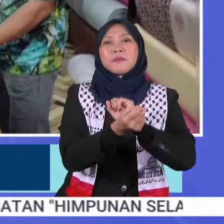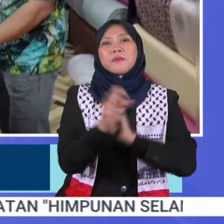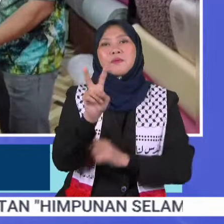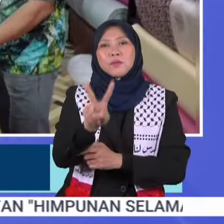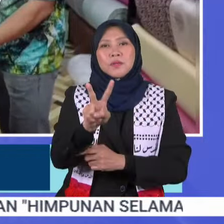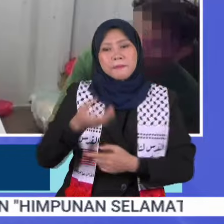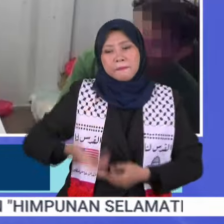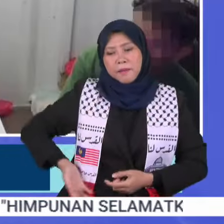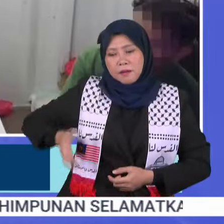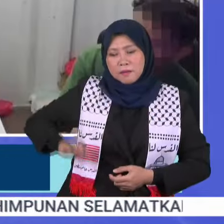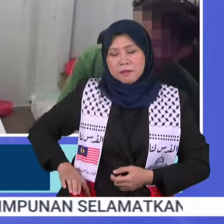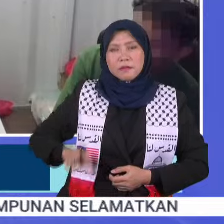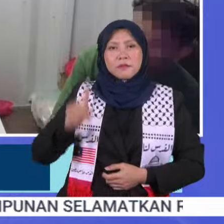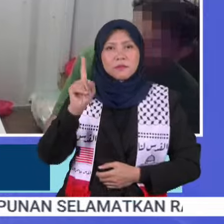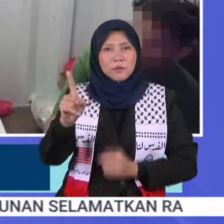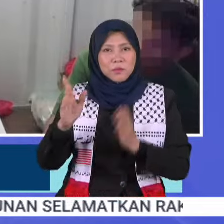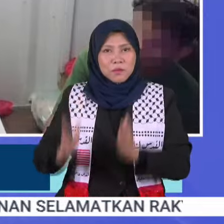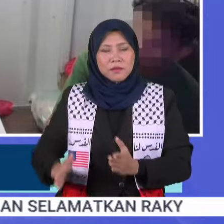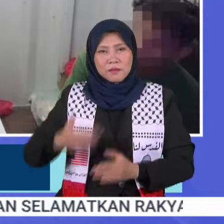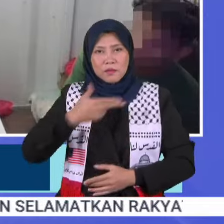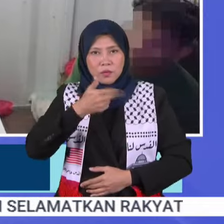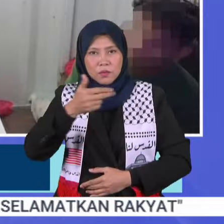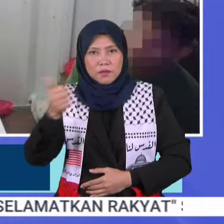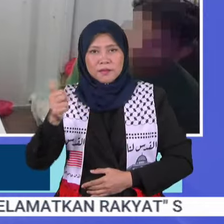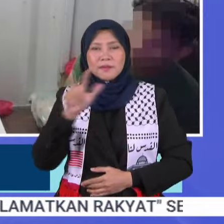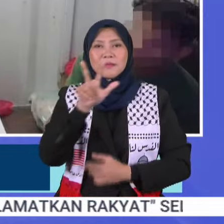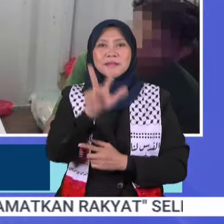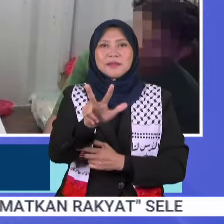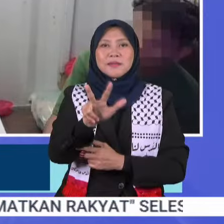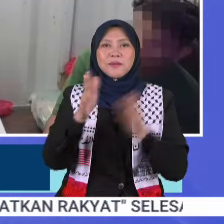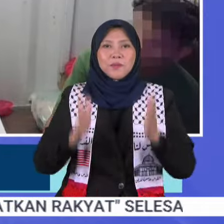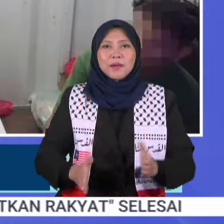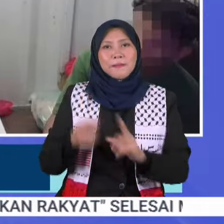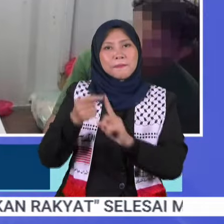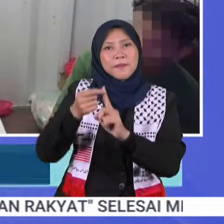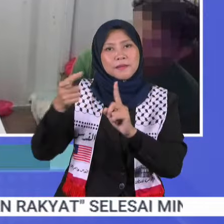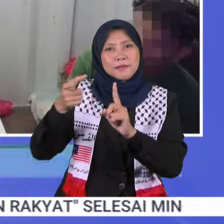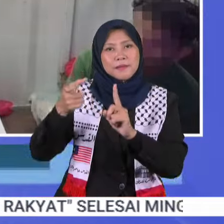warga Bangladesh, seorang warga Indonesia dan 3 warga Pakistan.